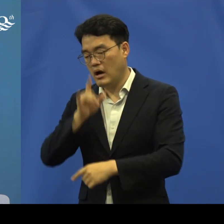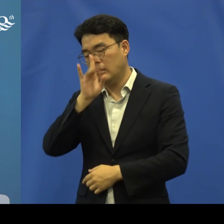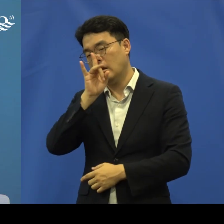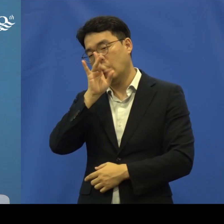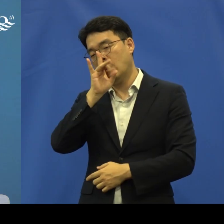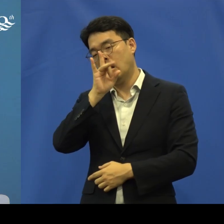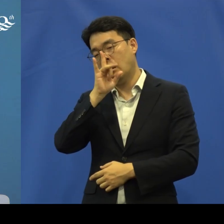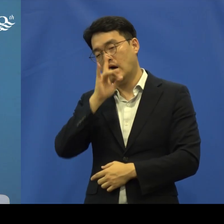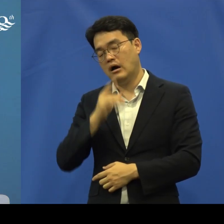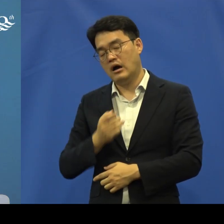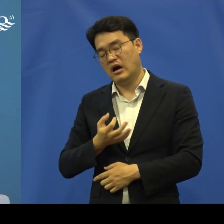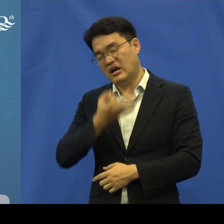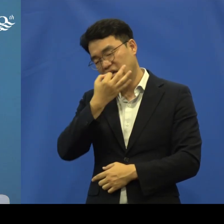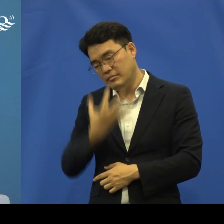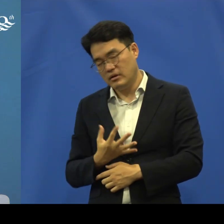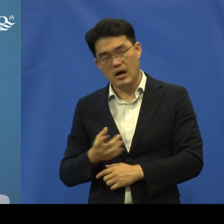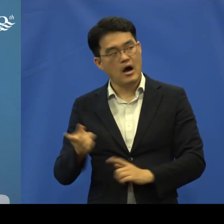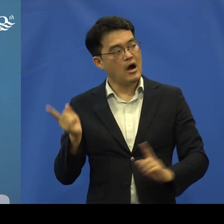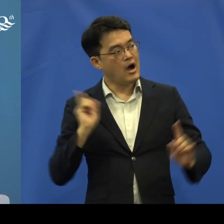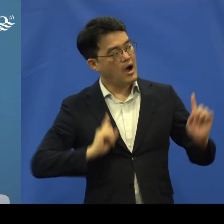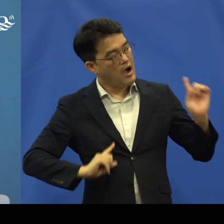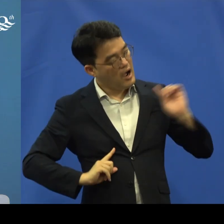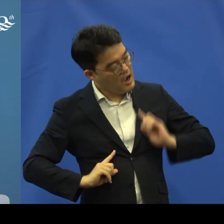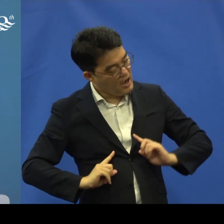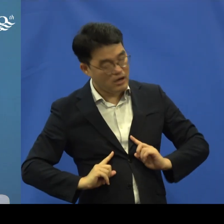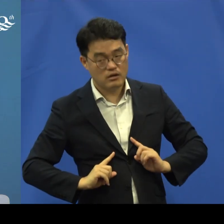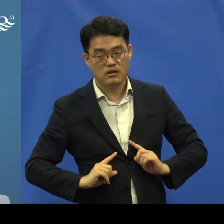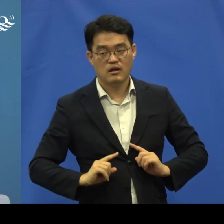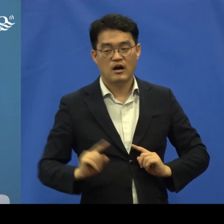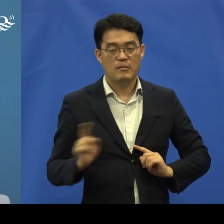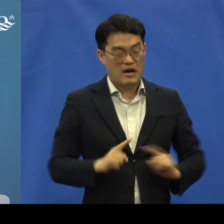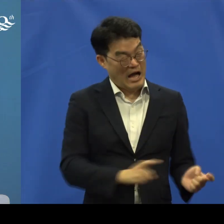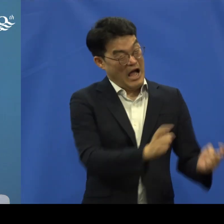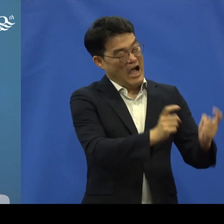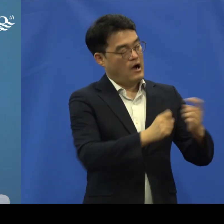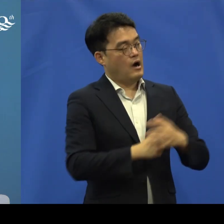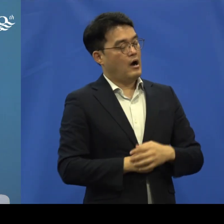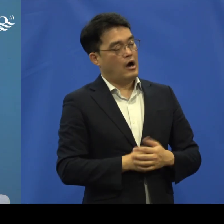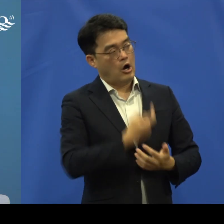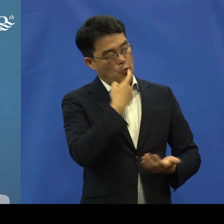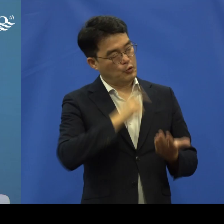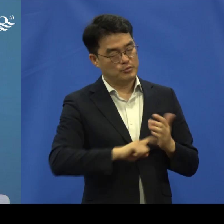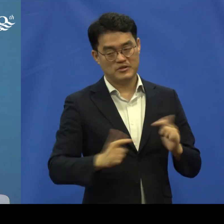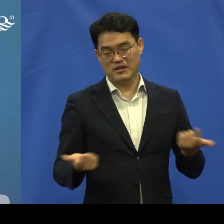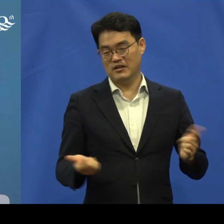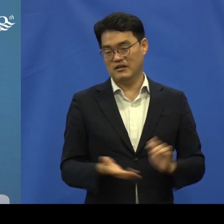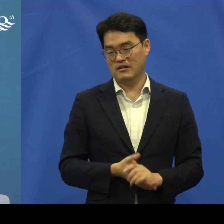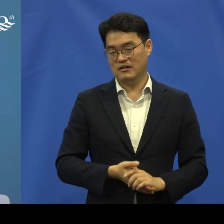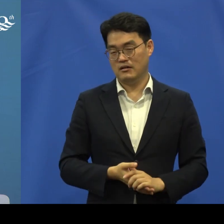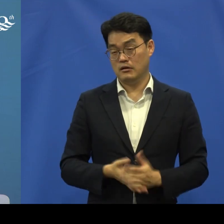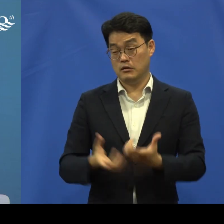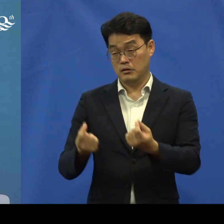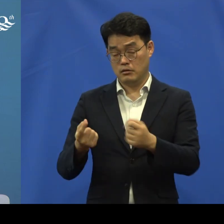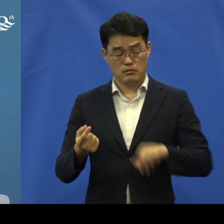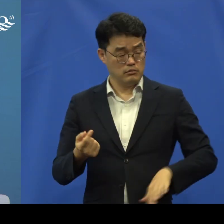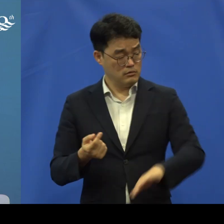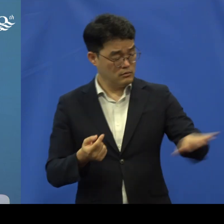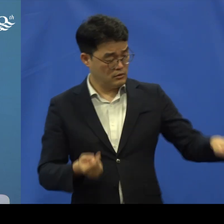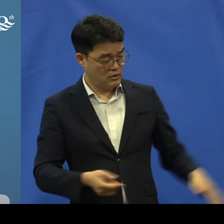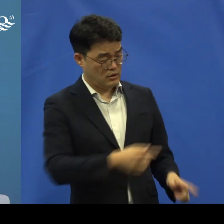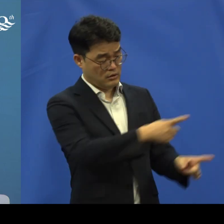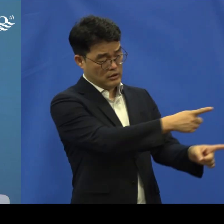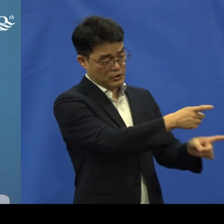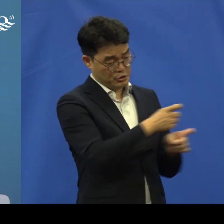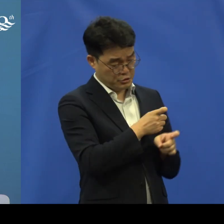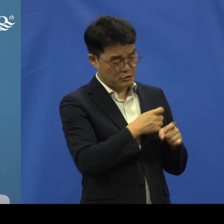다 안 돼요, 여러분. 쉽지가 않아요. 자, 오늘 본문에서 대적자들은 다양하게 공격하는데 첫 번째가 뭐냐? 사람을